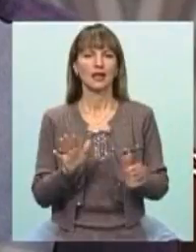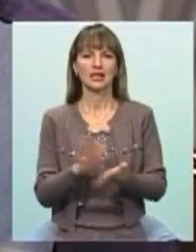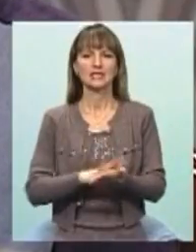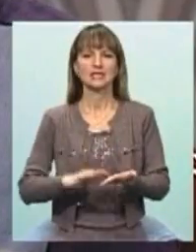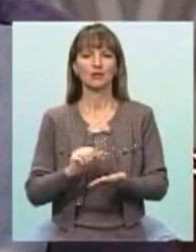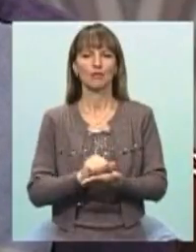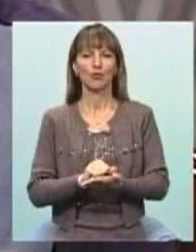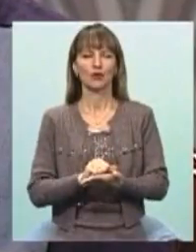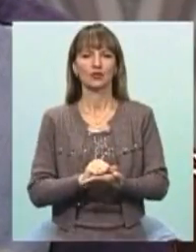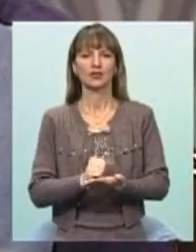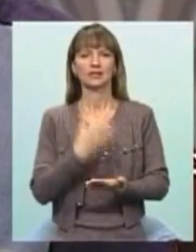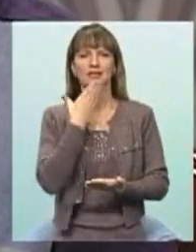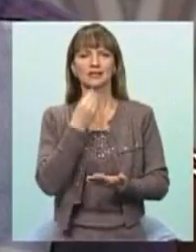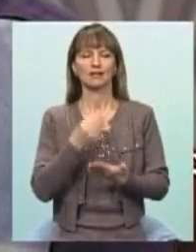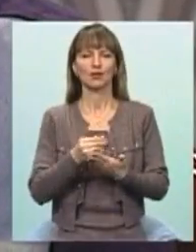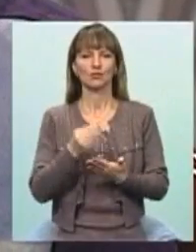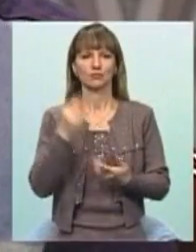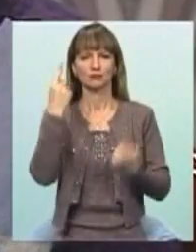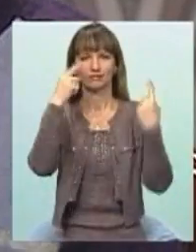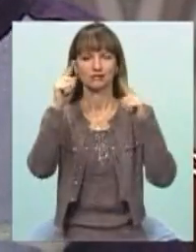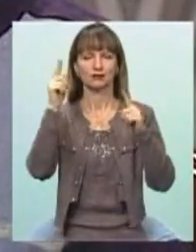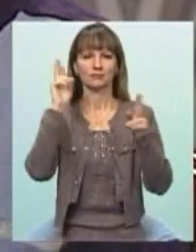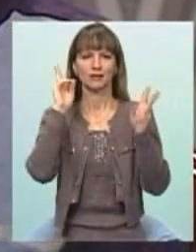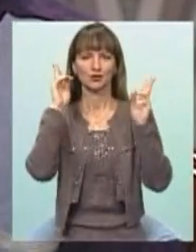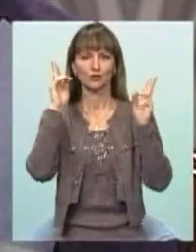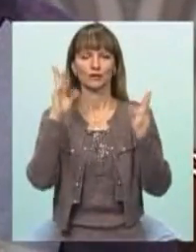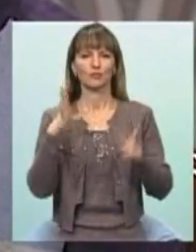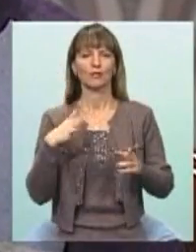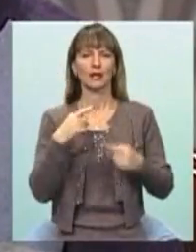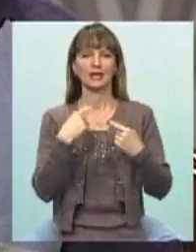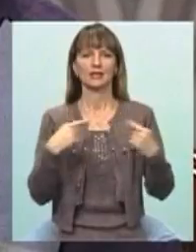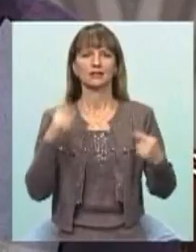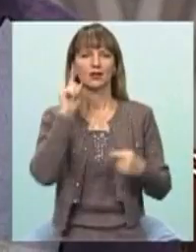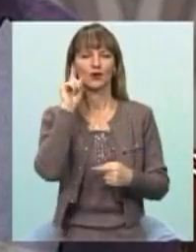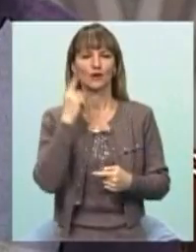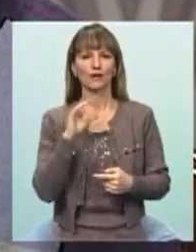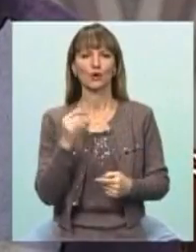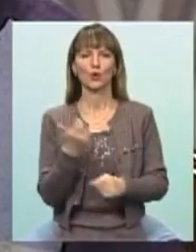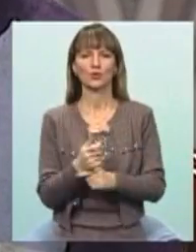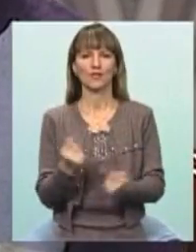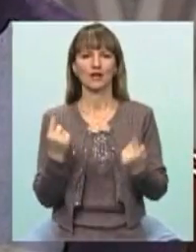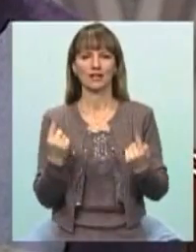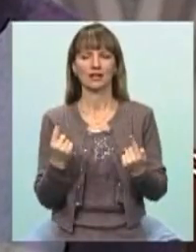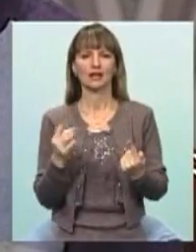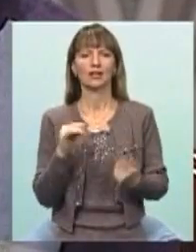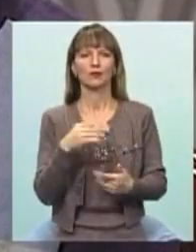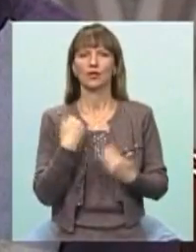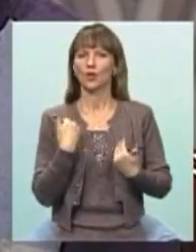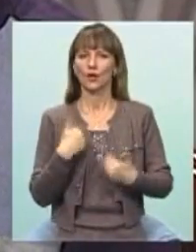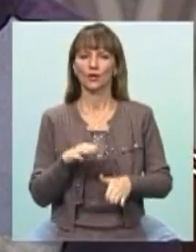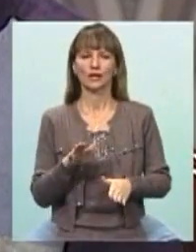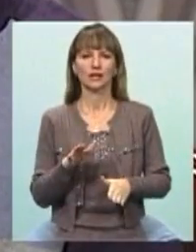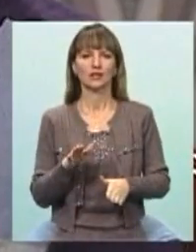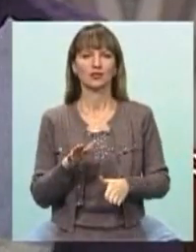свою замислювату прическу, бо в них вона була різнокольорова і дуже велика. Їм не хотілося